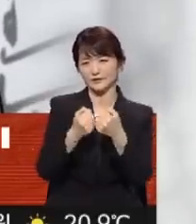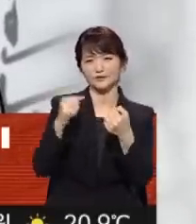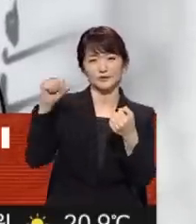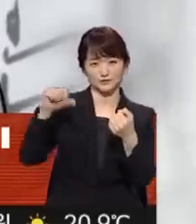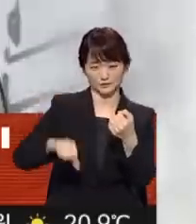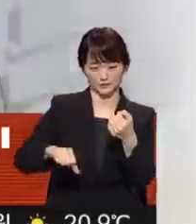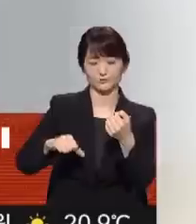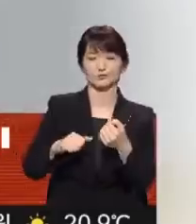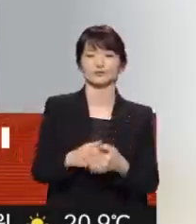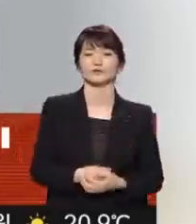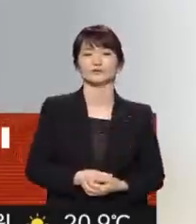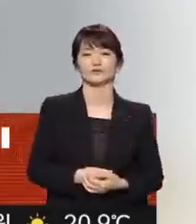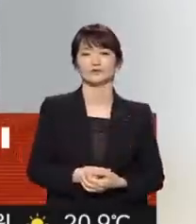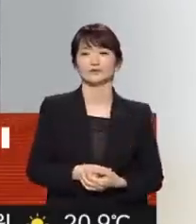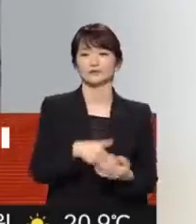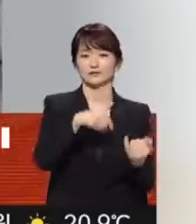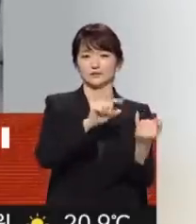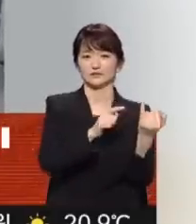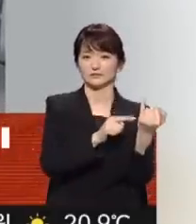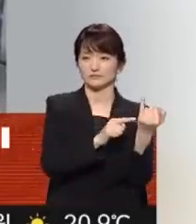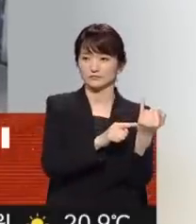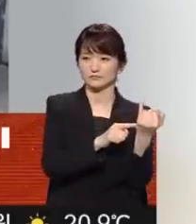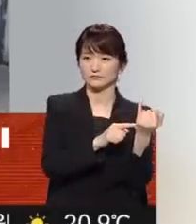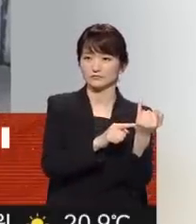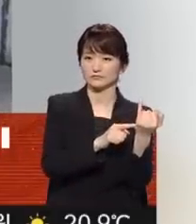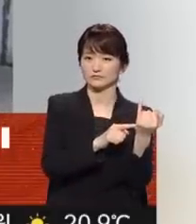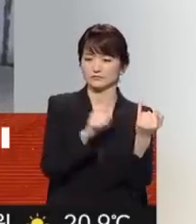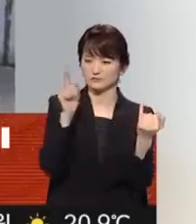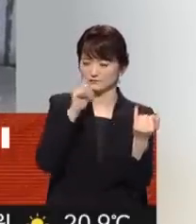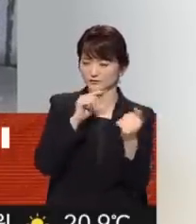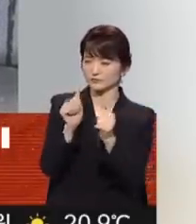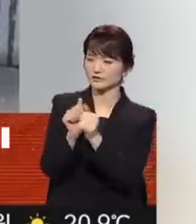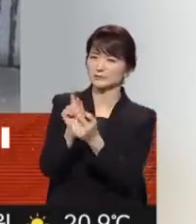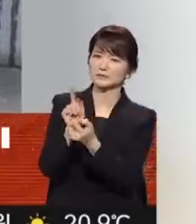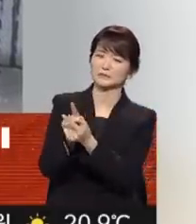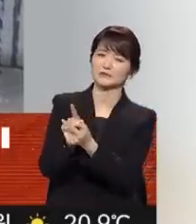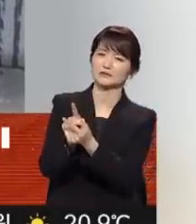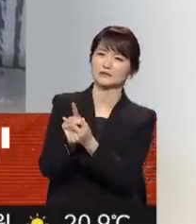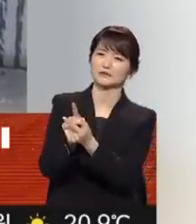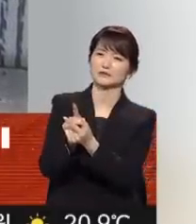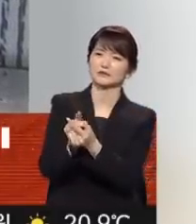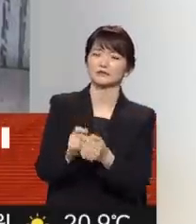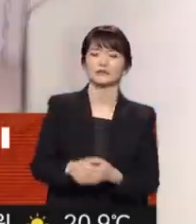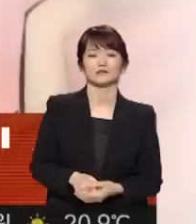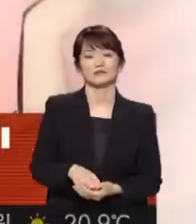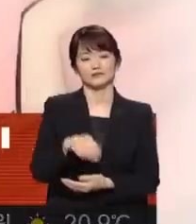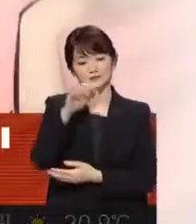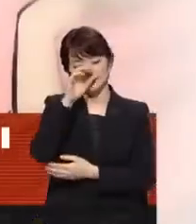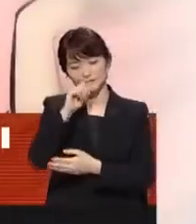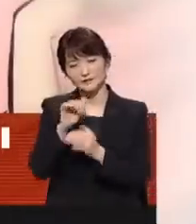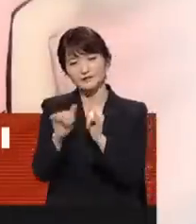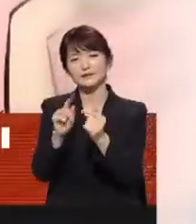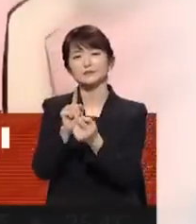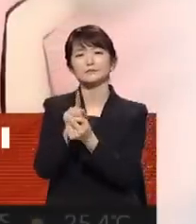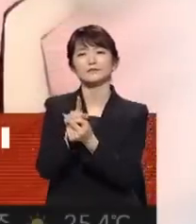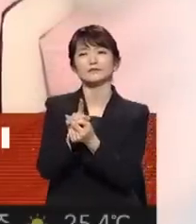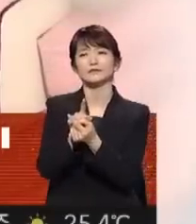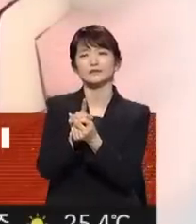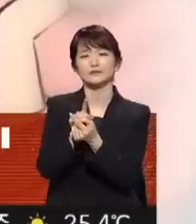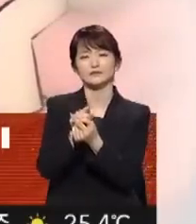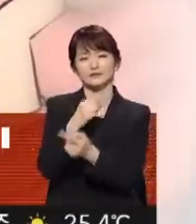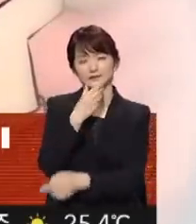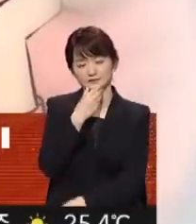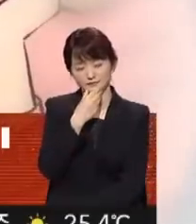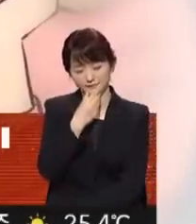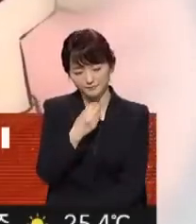사랑을 보여줬는데 이 천씨는 사실 그동안 계속 나쁜 남자만 만나왔기 때문에 이렇게 순수한 사람을 만났다는 것 자체가 너무